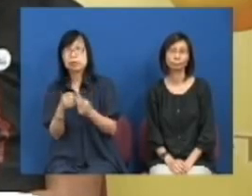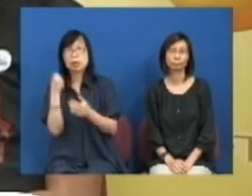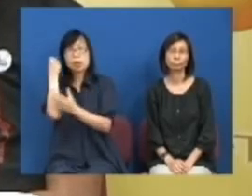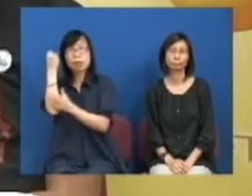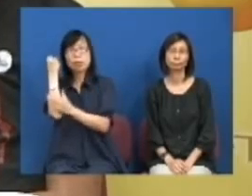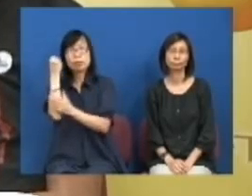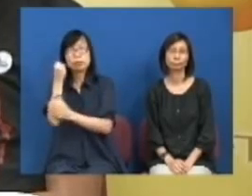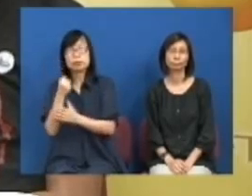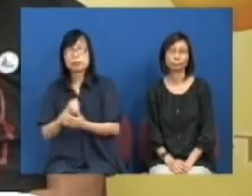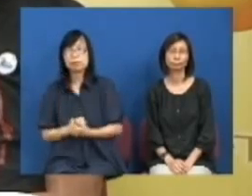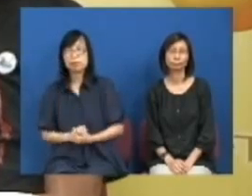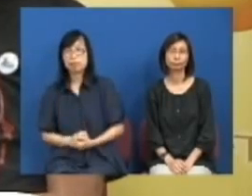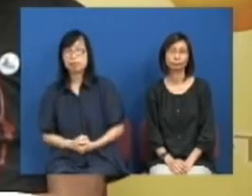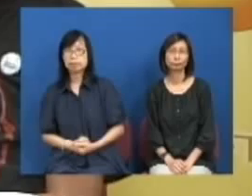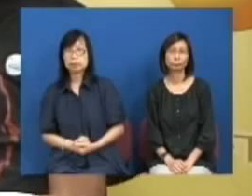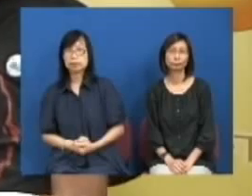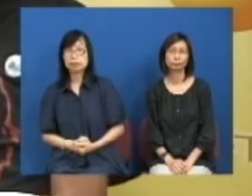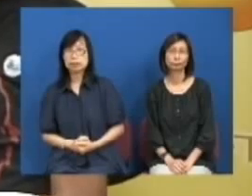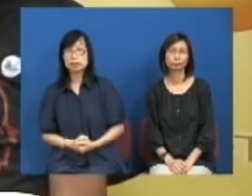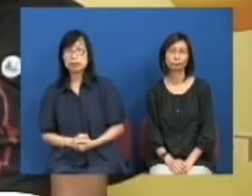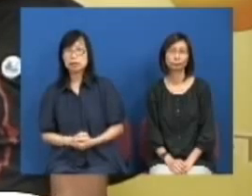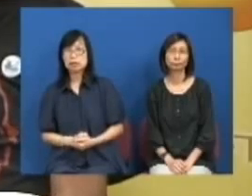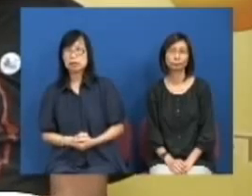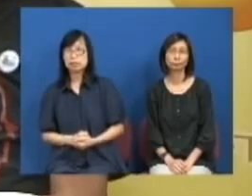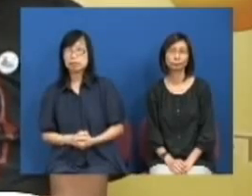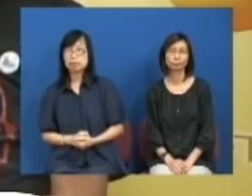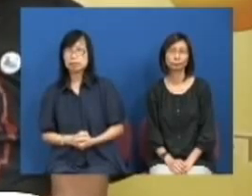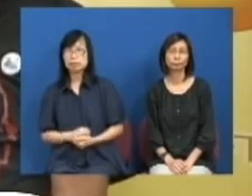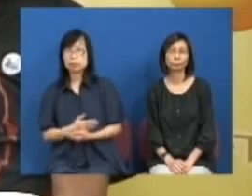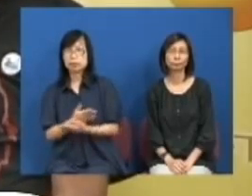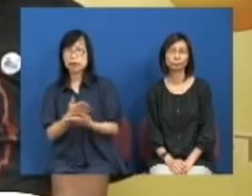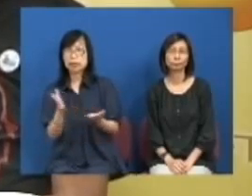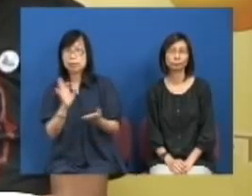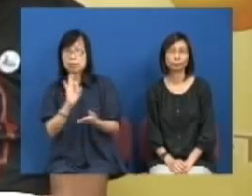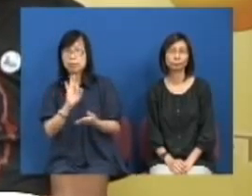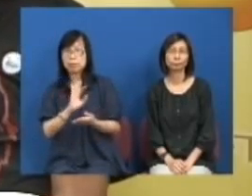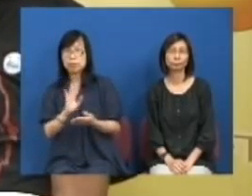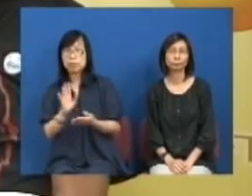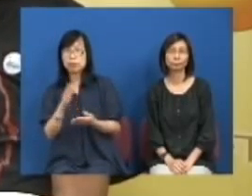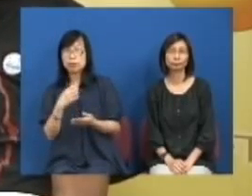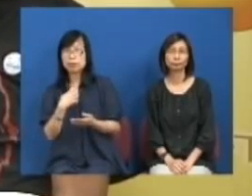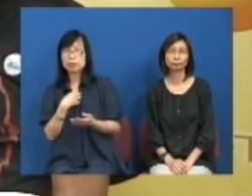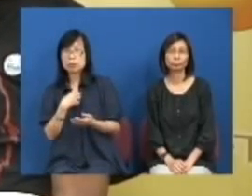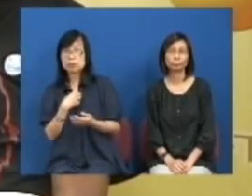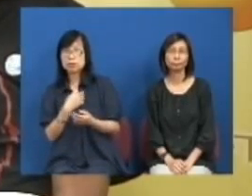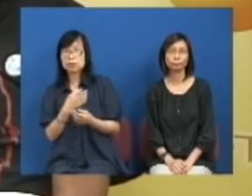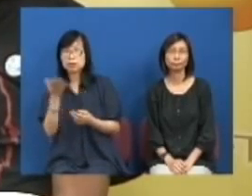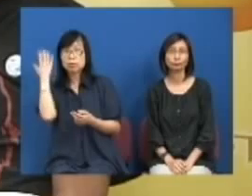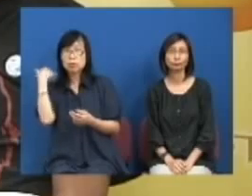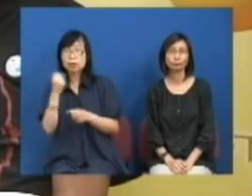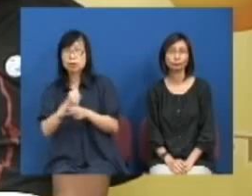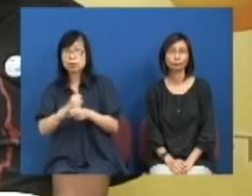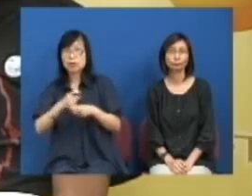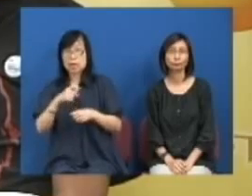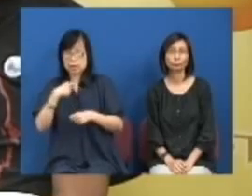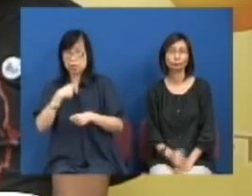抗爭，即係反對23條抗爭一個立竿見影嘅好處，即係話大家唔會係覺得係為咗過去做嘢，而家為咗而